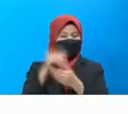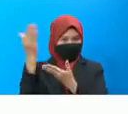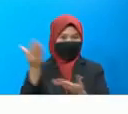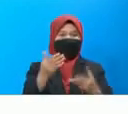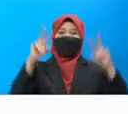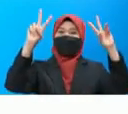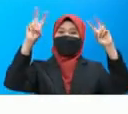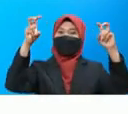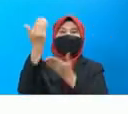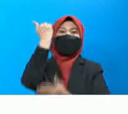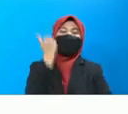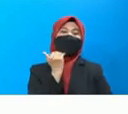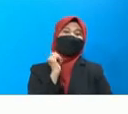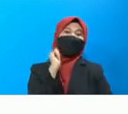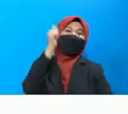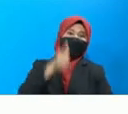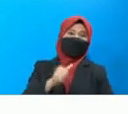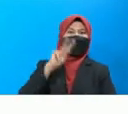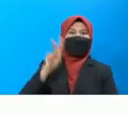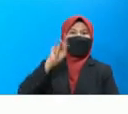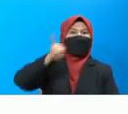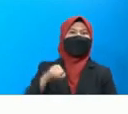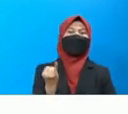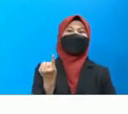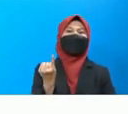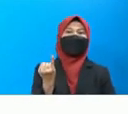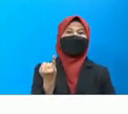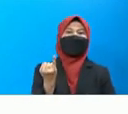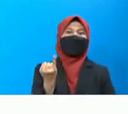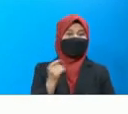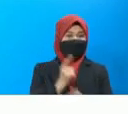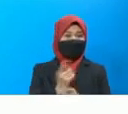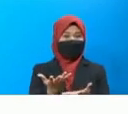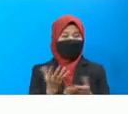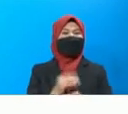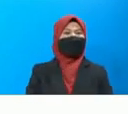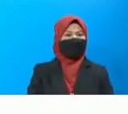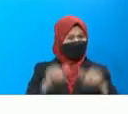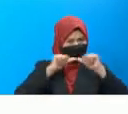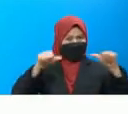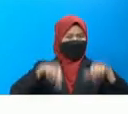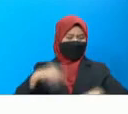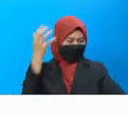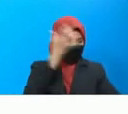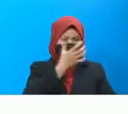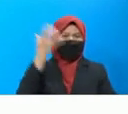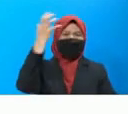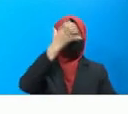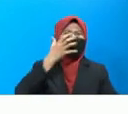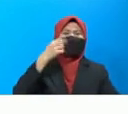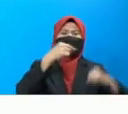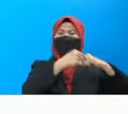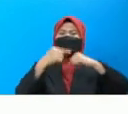bagi mengembalikan kestabilan politik demi menangani babak kobis membaca dan memulihkan ekonomi negara tawuran itu